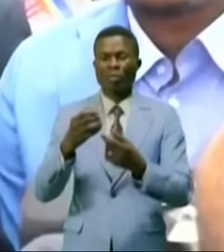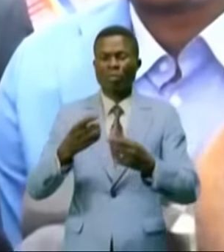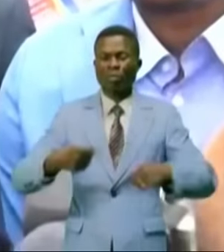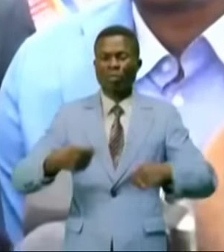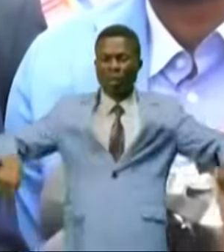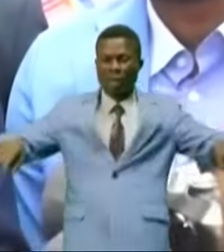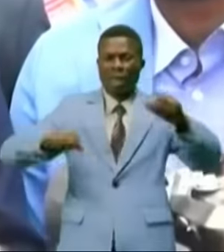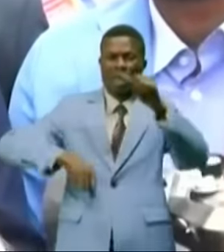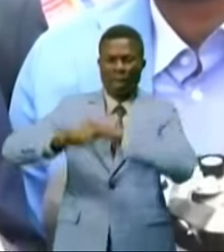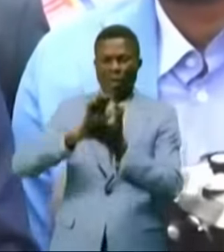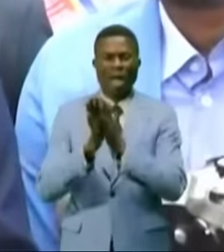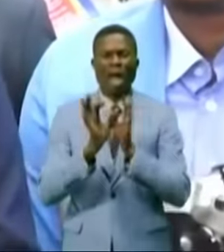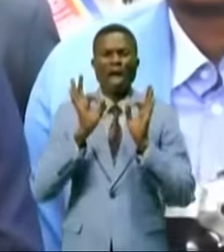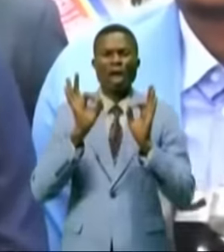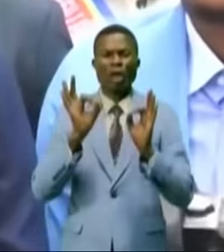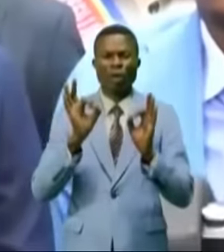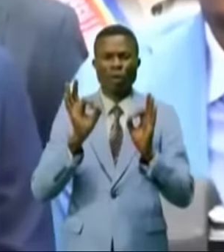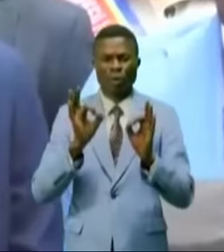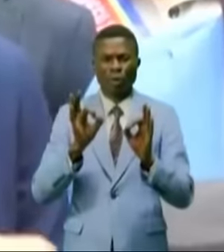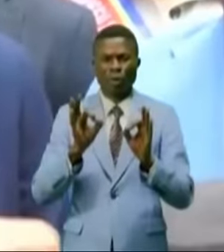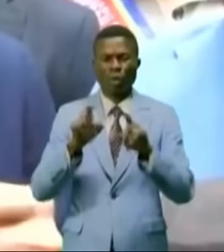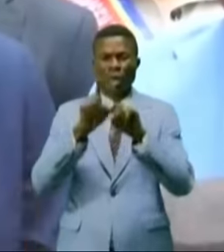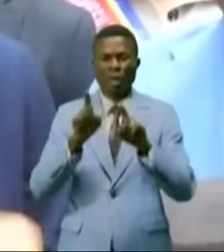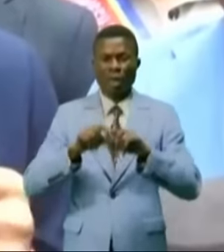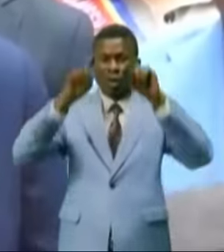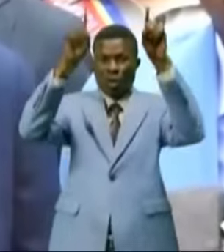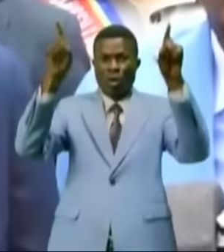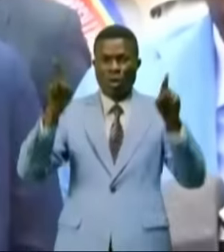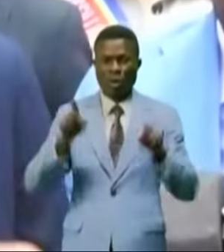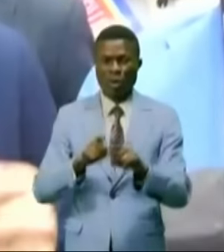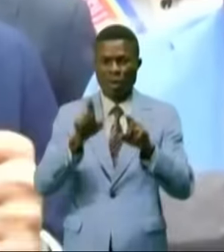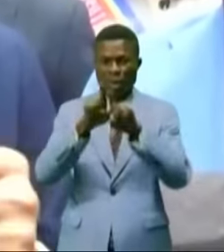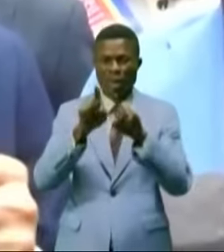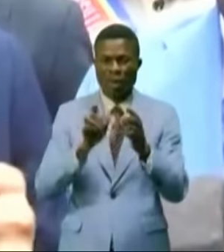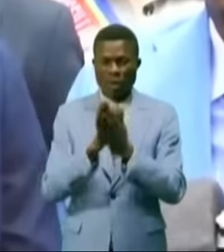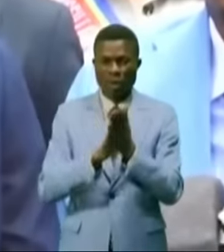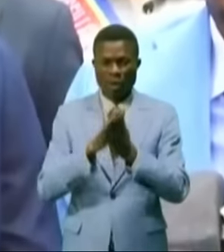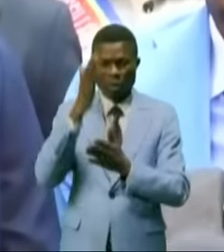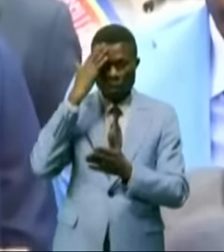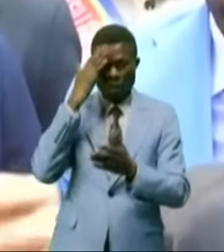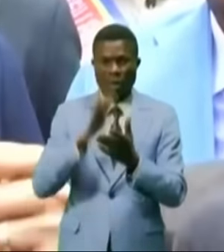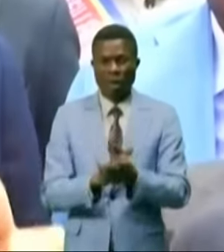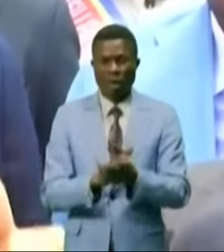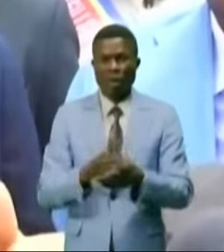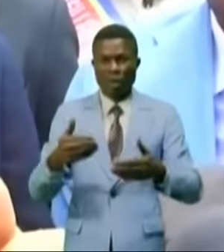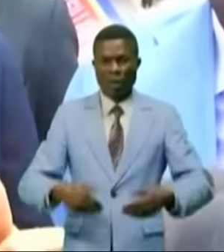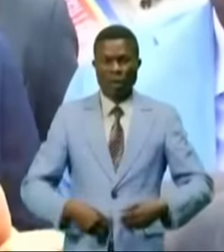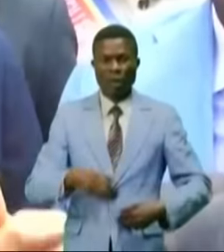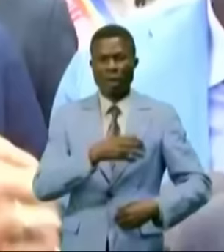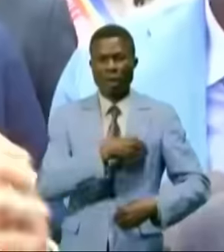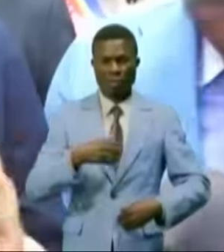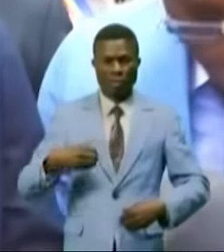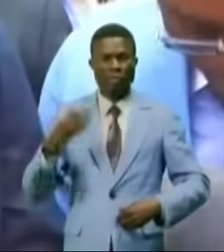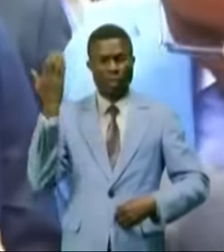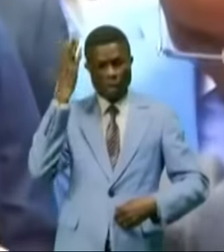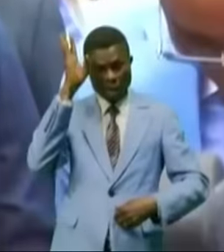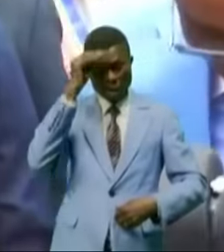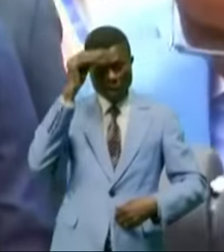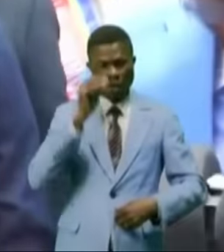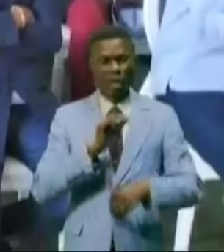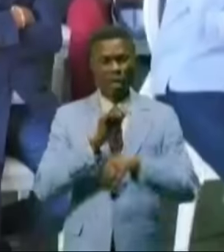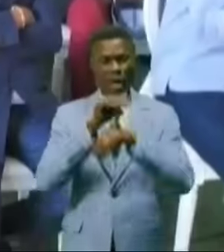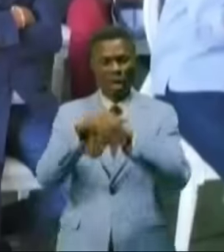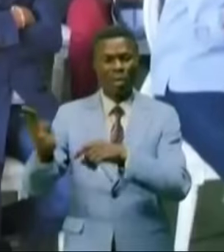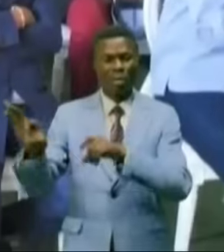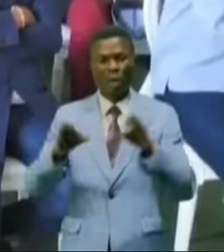de moderniser, mais aussi faire un studio, mais aussi s'assurer que les jeunes femmes, autant que les jeunes hommes, auront accès à ces